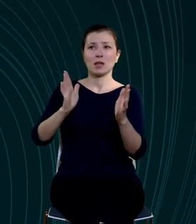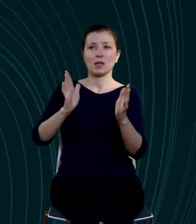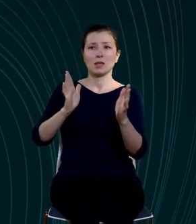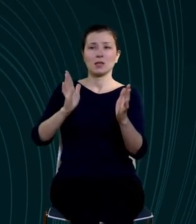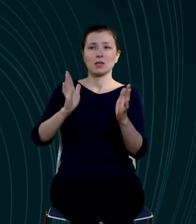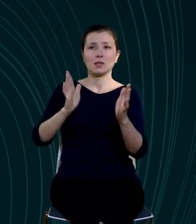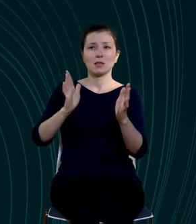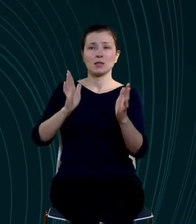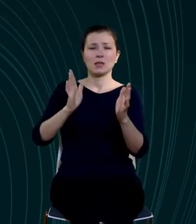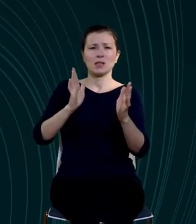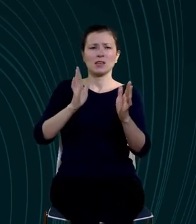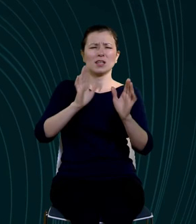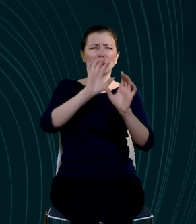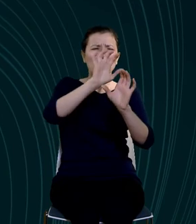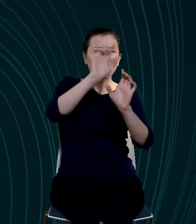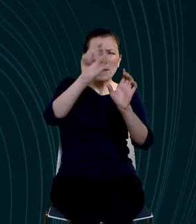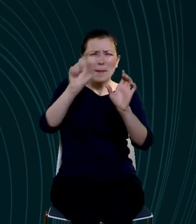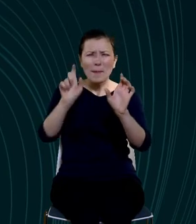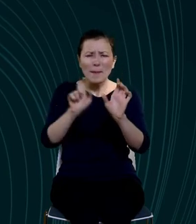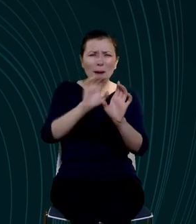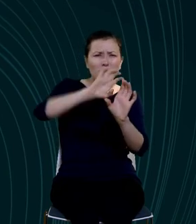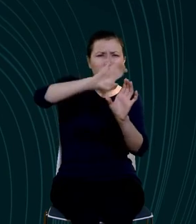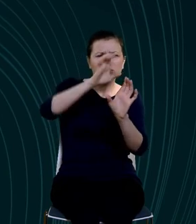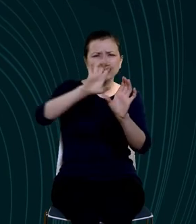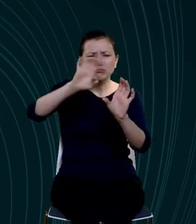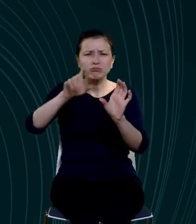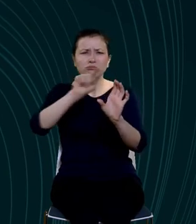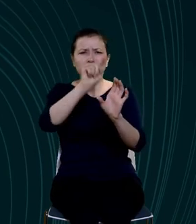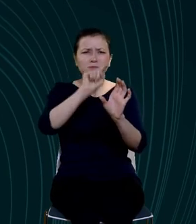zapełnimy wyniki dla